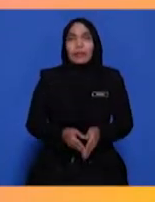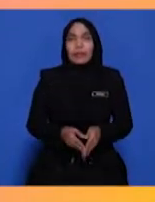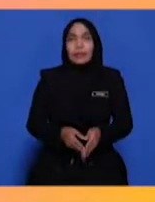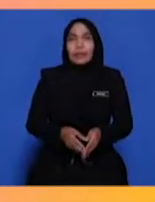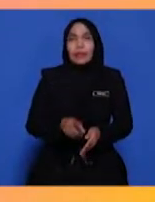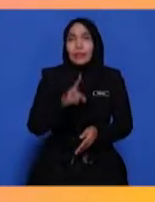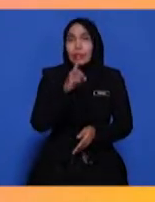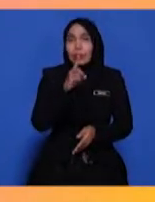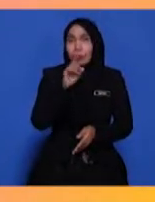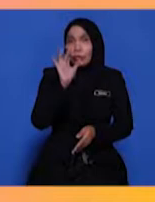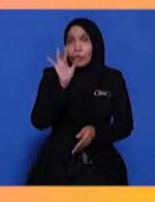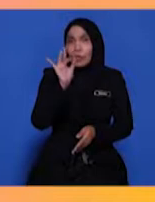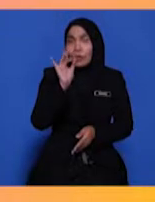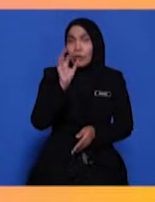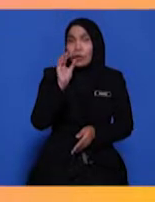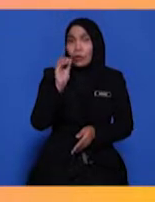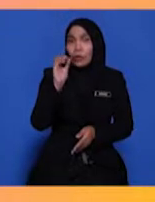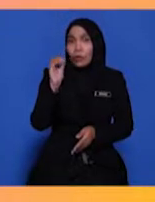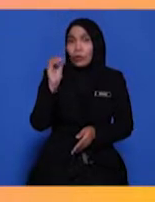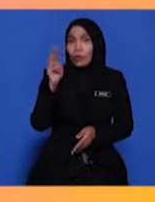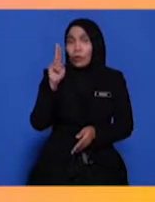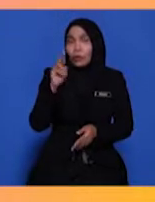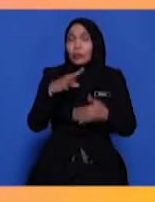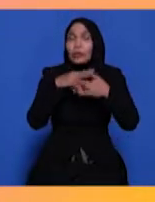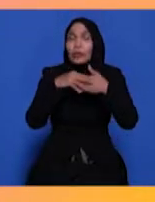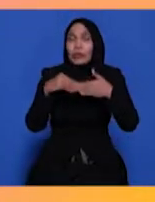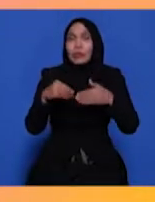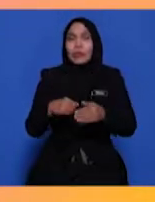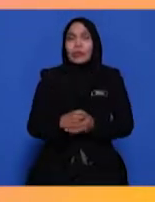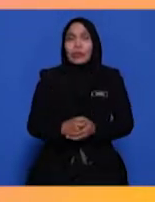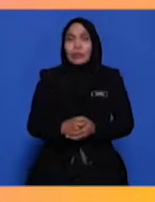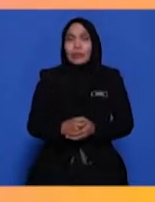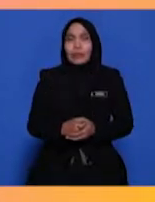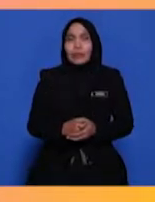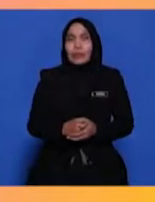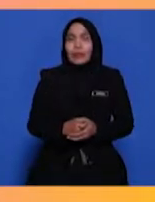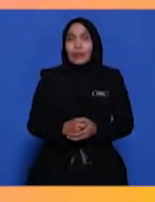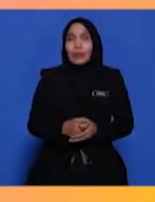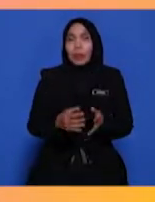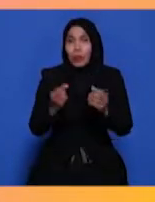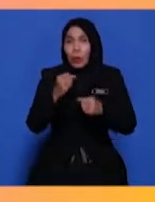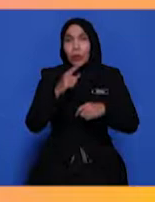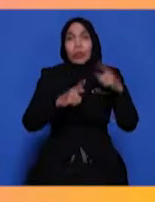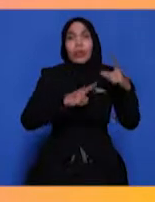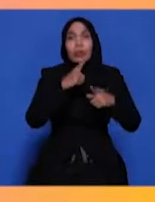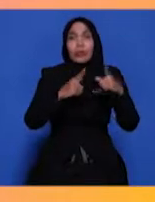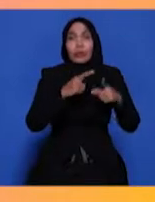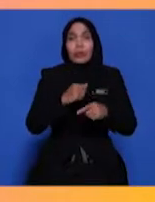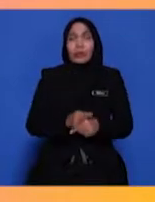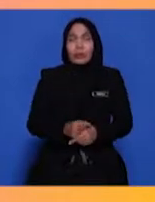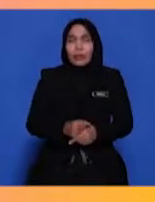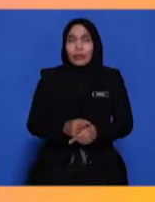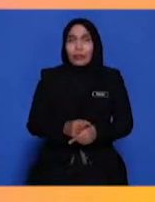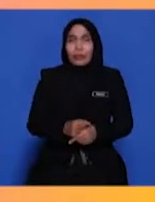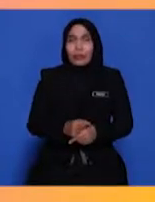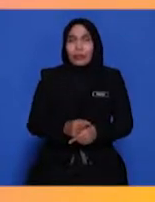RM180,000. Pada usia 55 tahun, beliau merancang untuk melancong bersama keluarga dengan